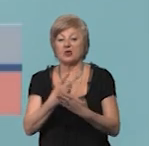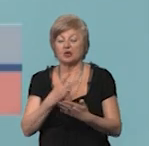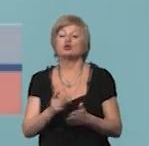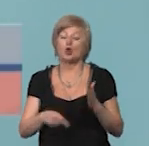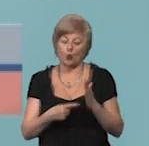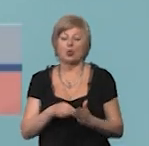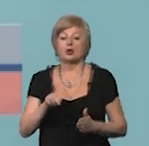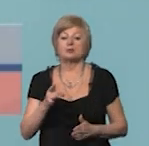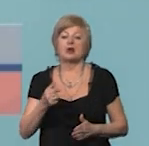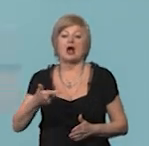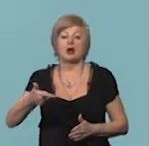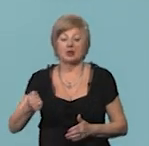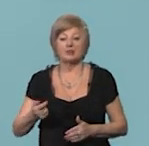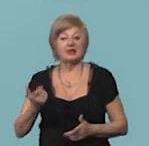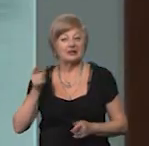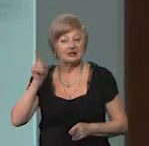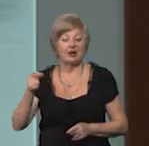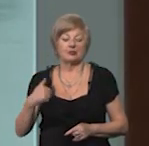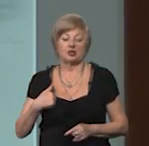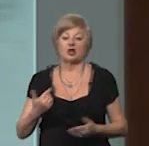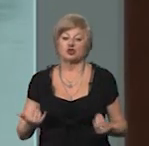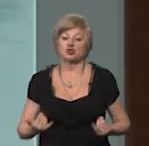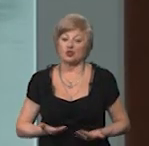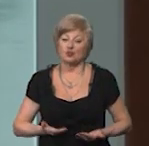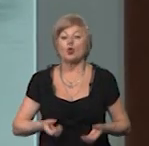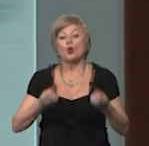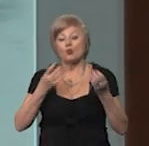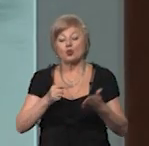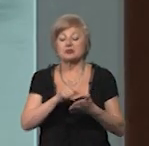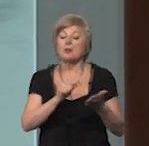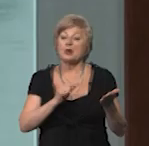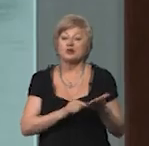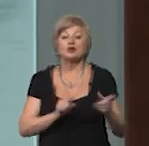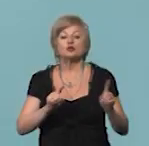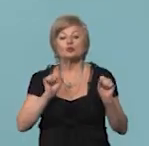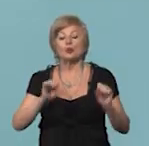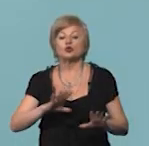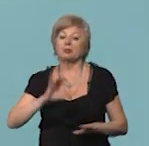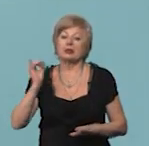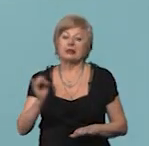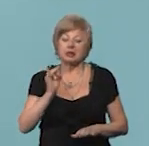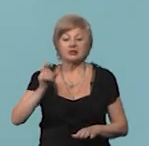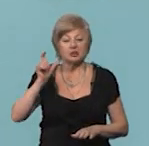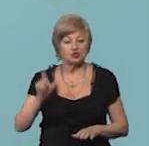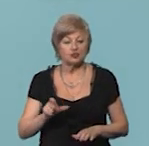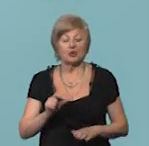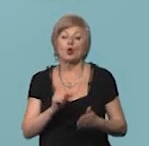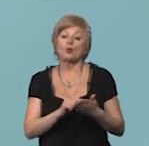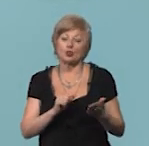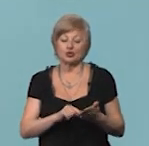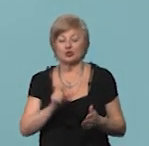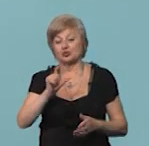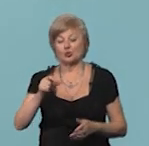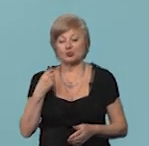Праги. Власне кажучи, там, де я живу довгий час. Вирішив просто поділитися тим, що може бути цікаво людині. Поділитися з людьми з міста Запоріжжя